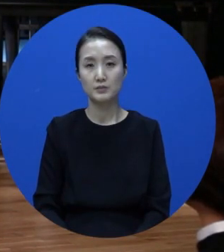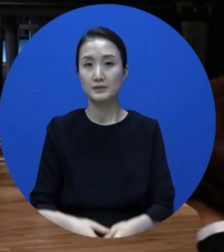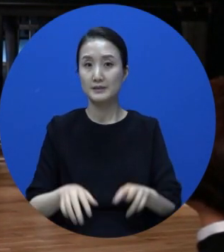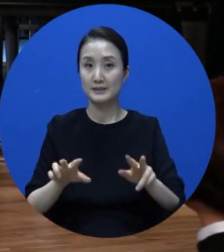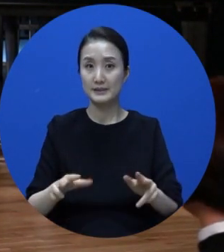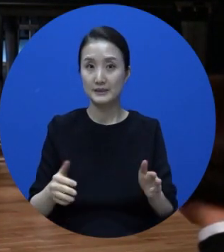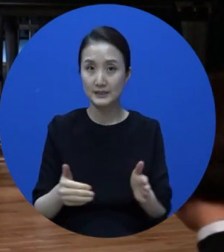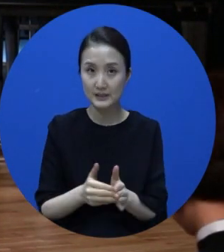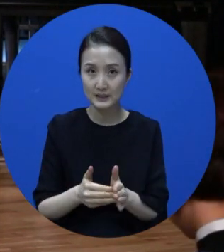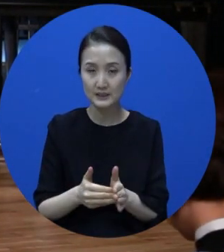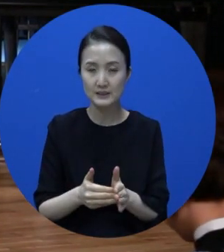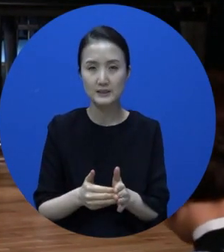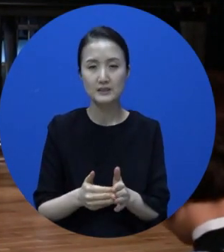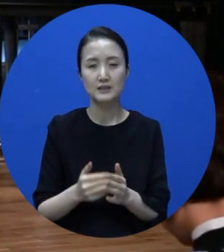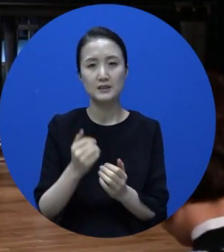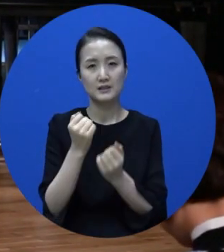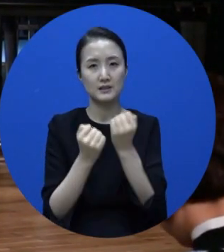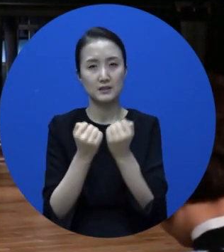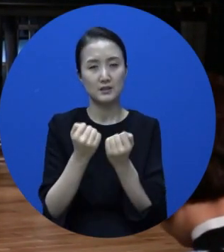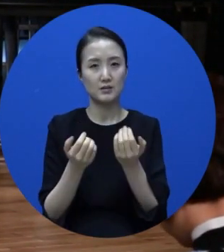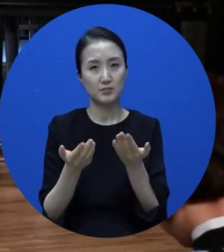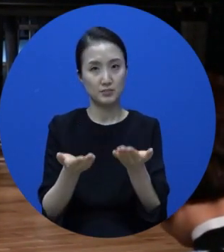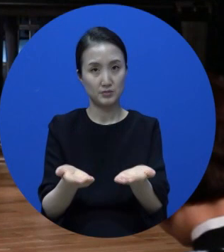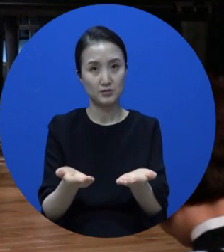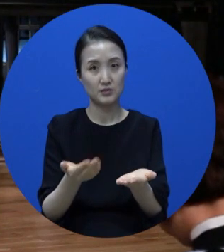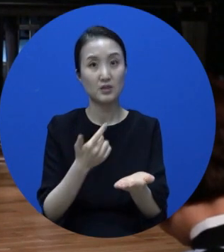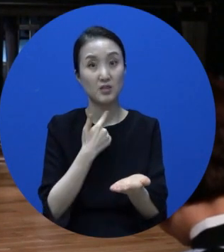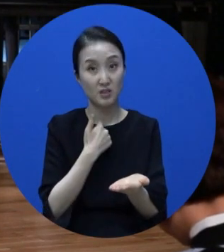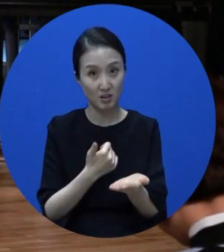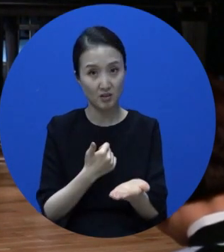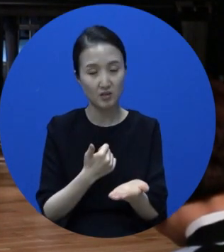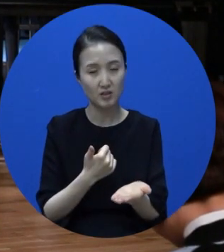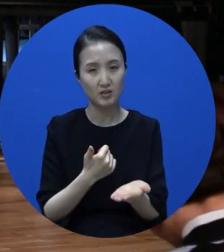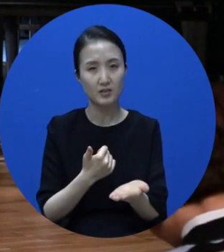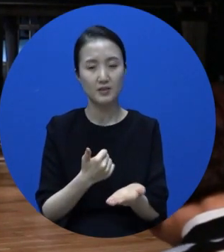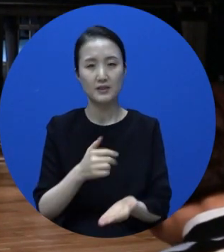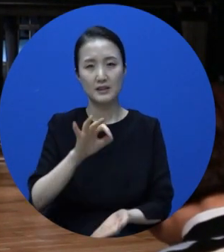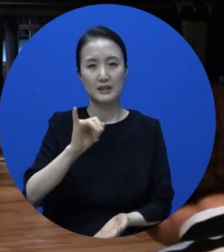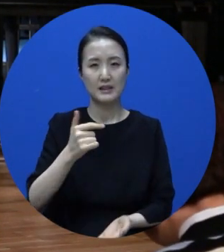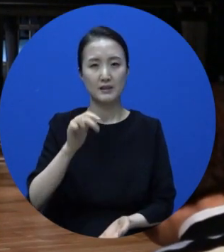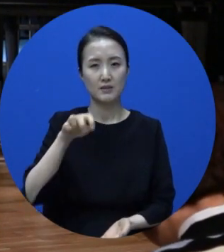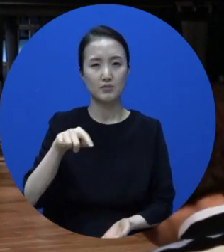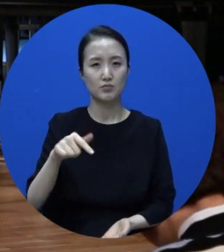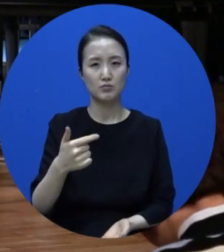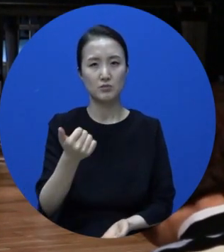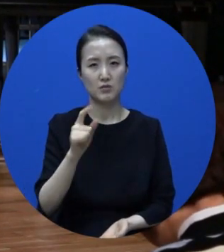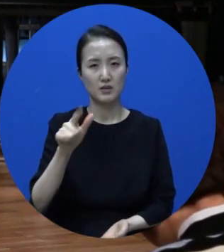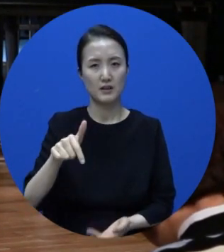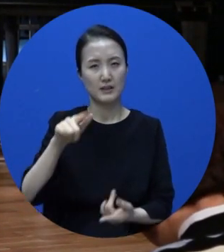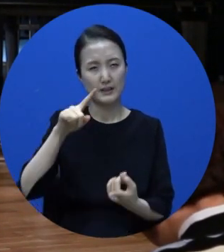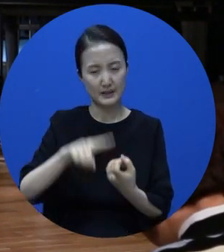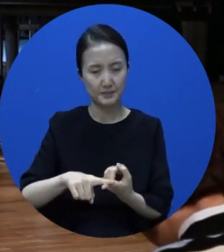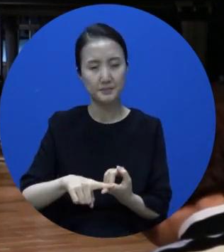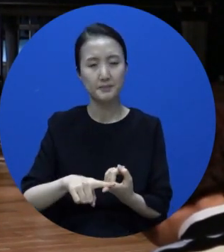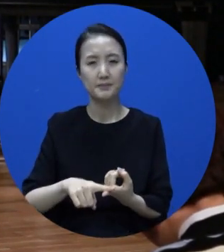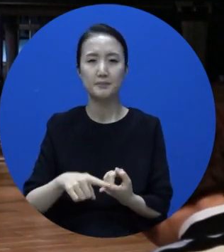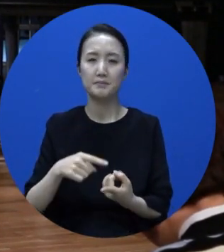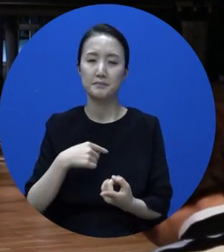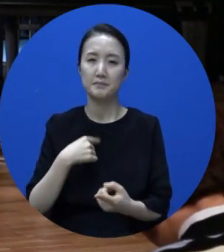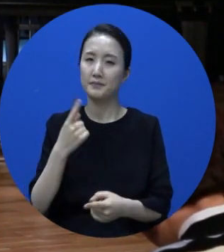말씀드리고 싶은데요 지금까지 들었던 말씀을 그냥 인문학 쪽으로 좀 마무리를 해 보도록